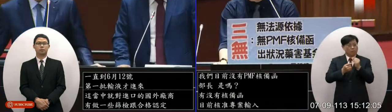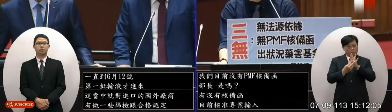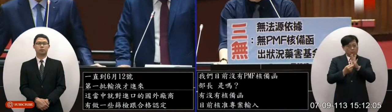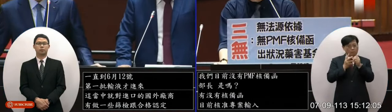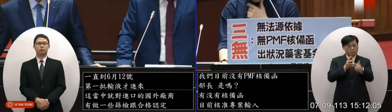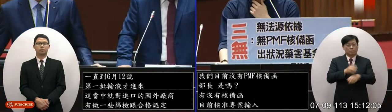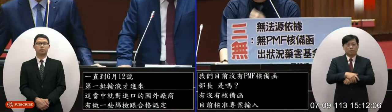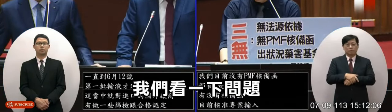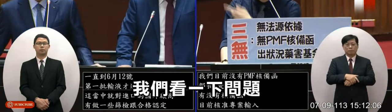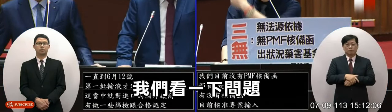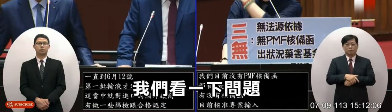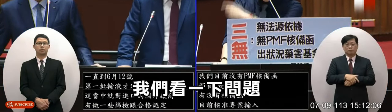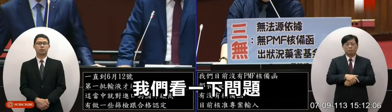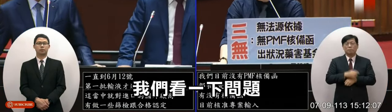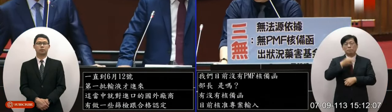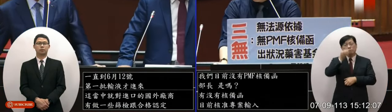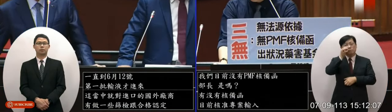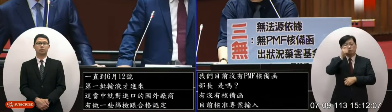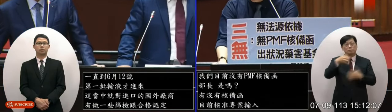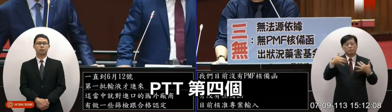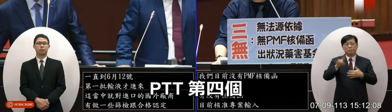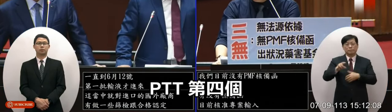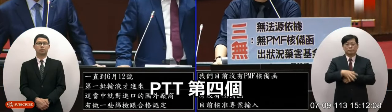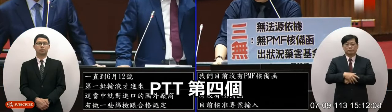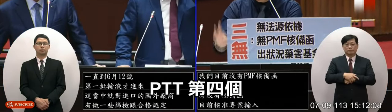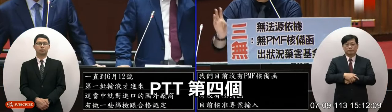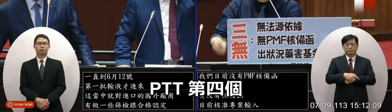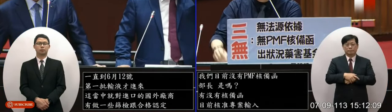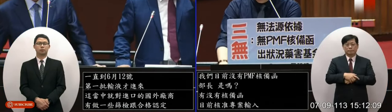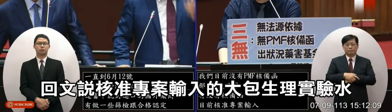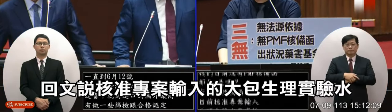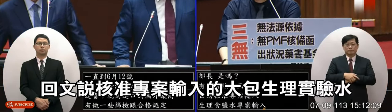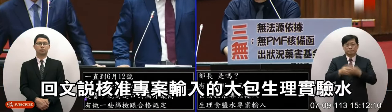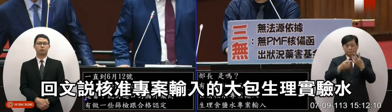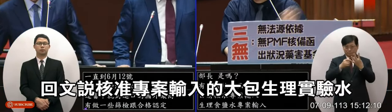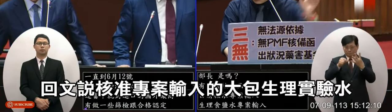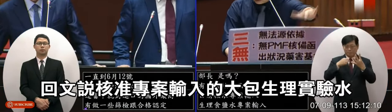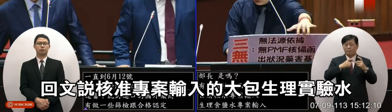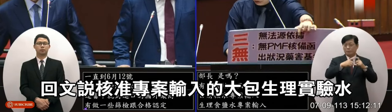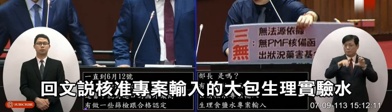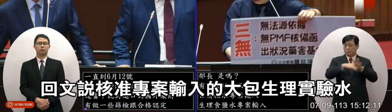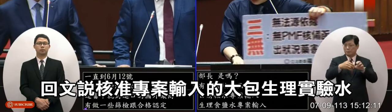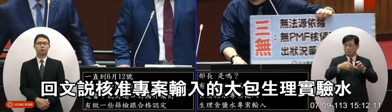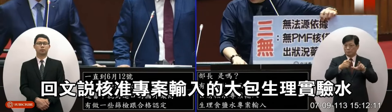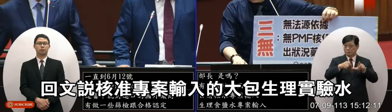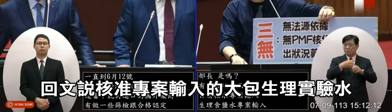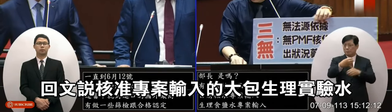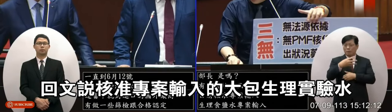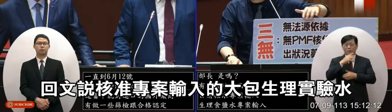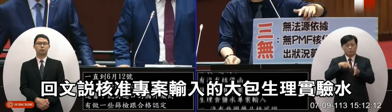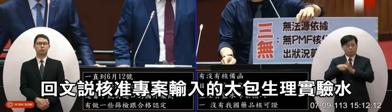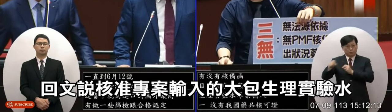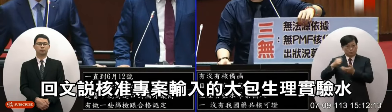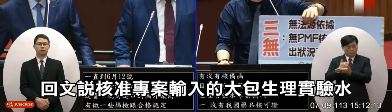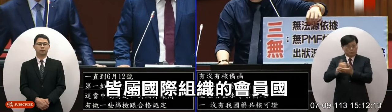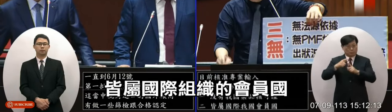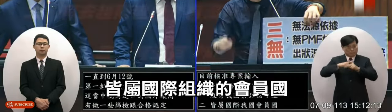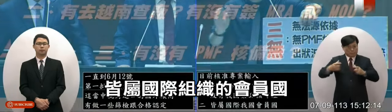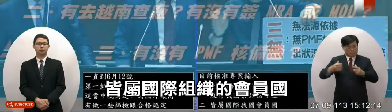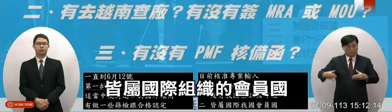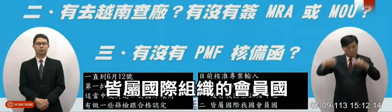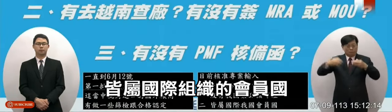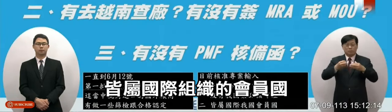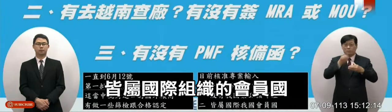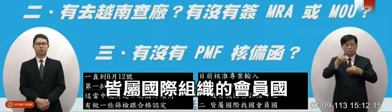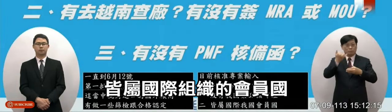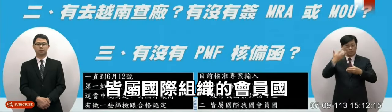院长，我们看一下问题 ，PDD 第四个哦，回文说核准输专案输入的大包生理实验水皆属